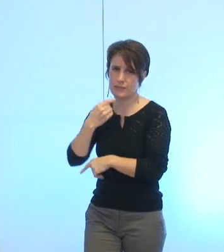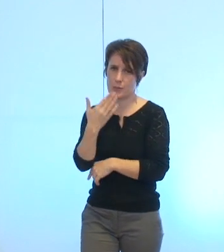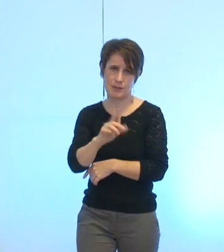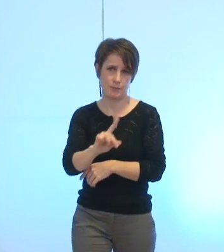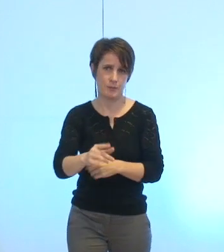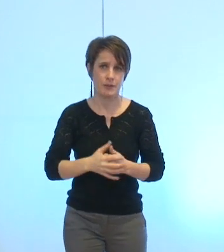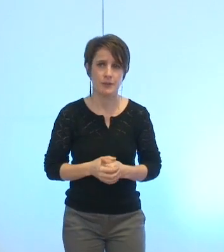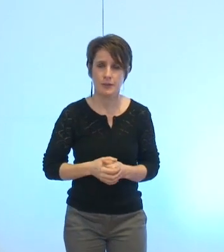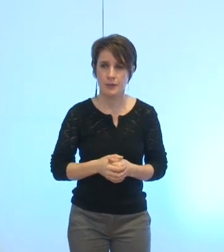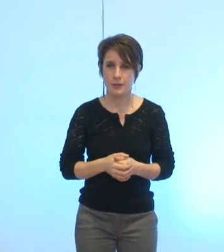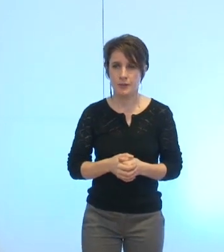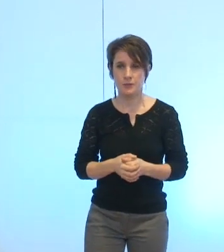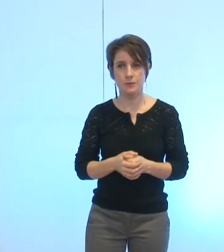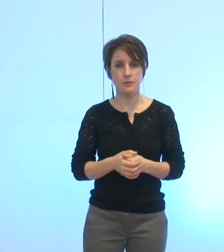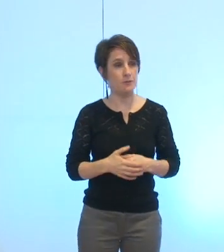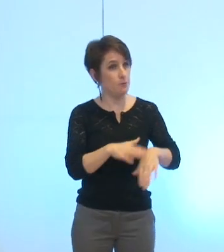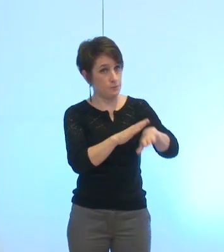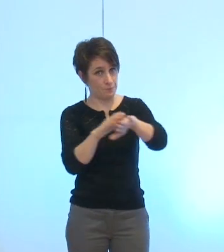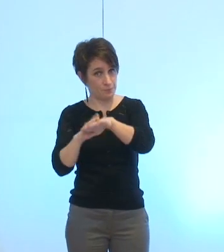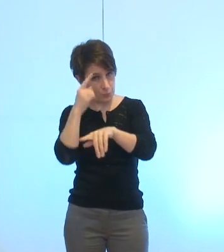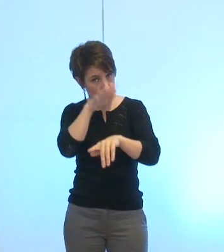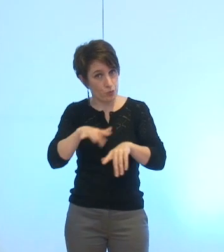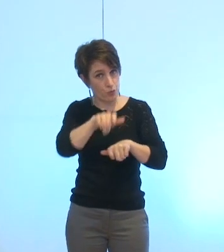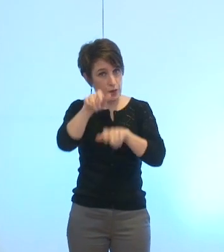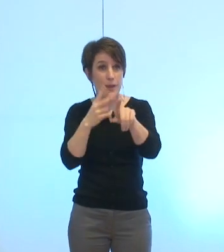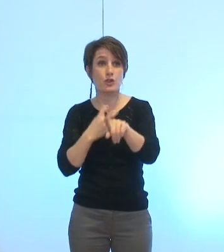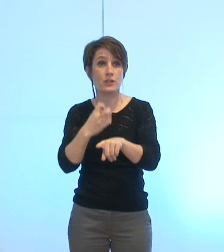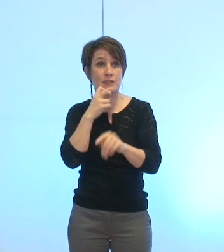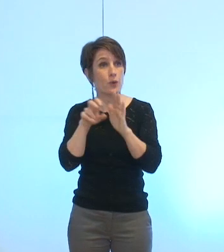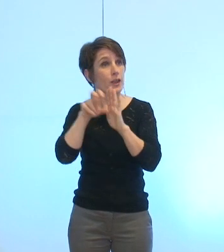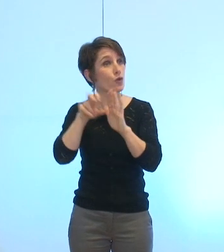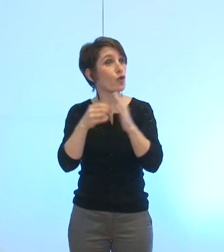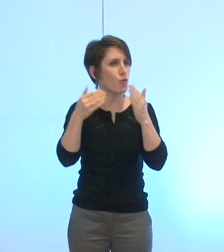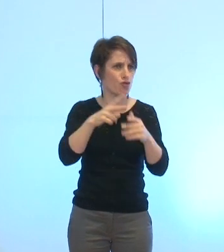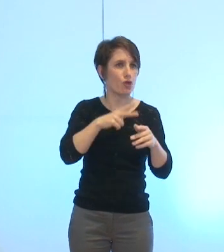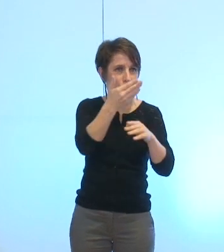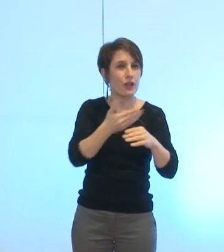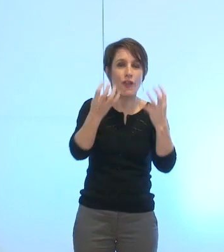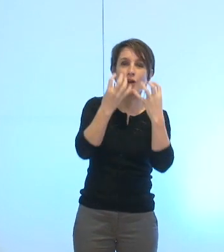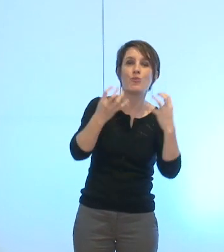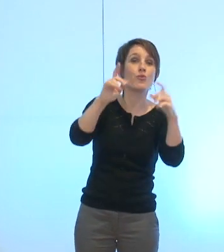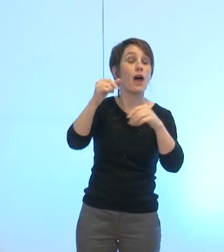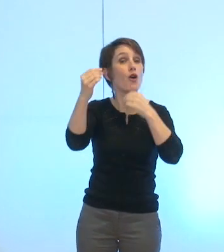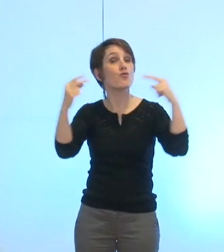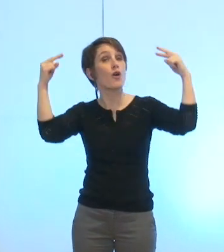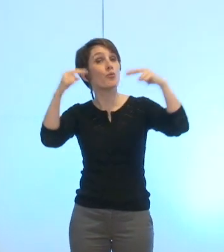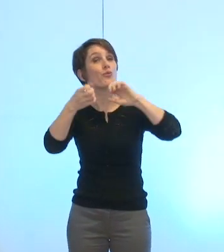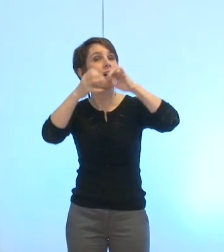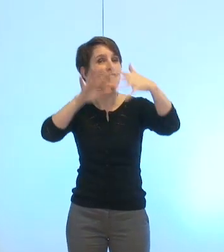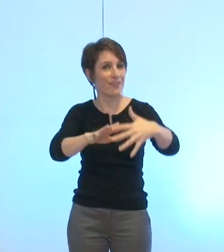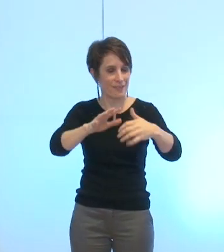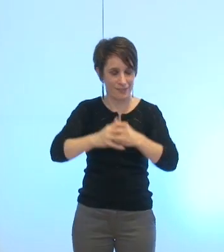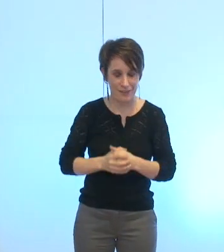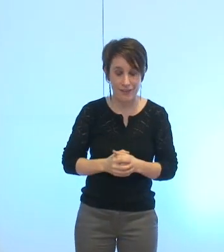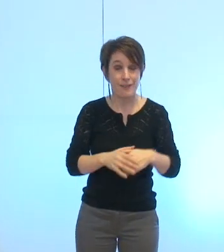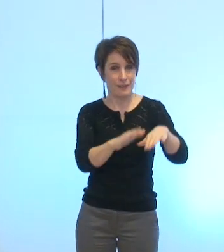ville je rappelle au grenaubis d'ailleurs présent aujourd'hui ou qui nous regarde que le document qui a été